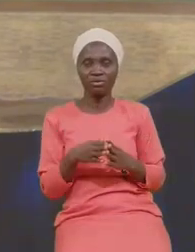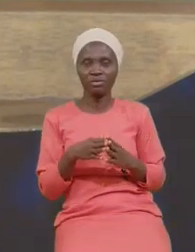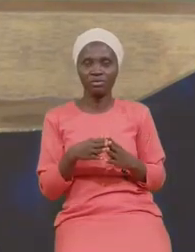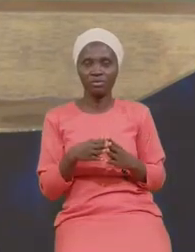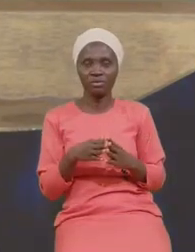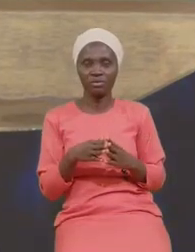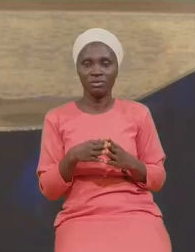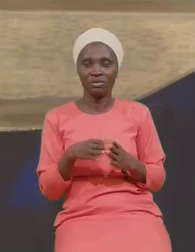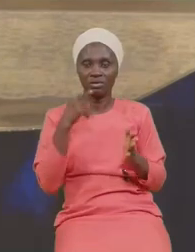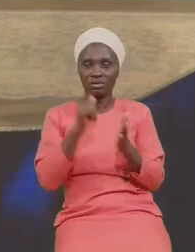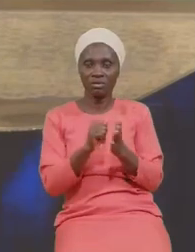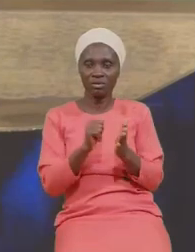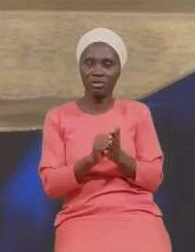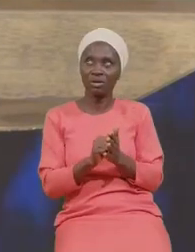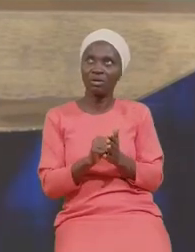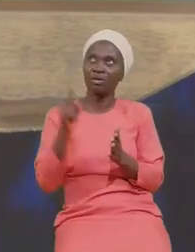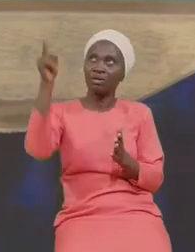arrête-toi sur